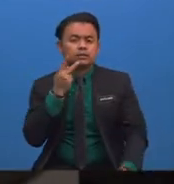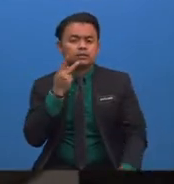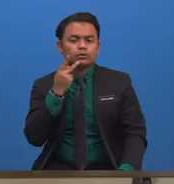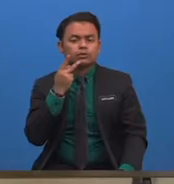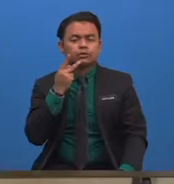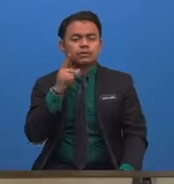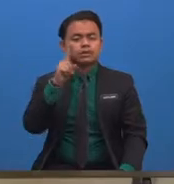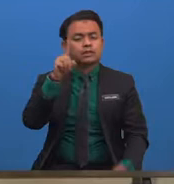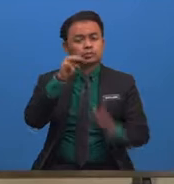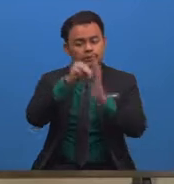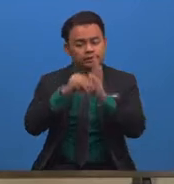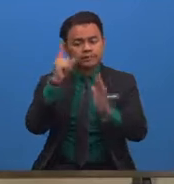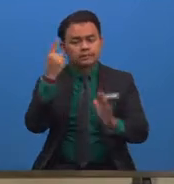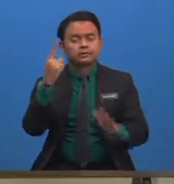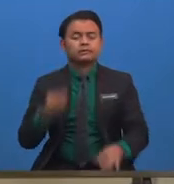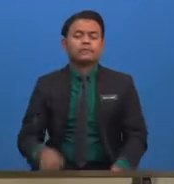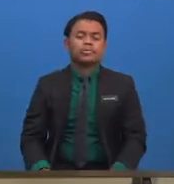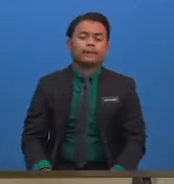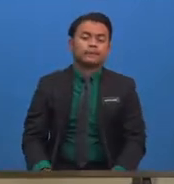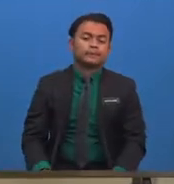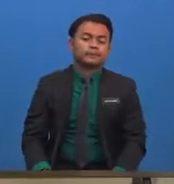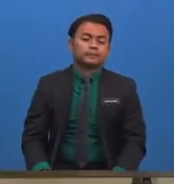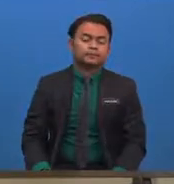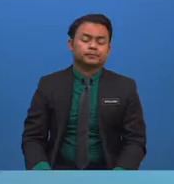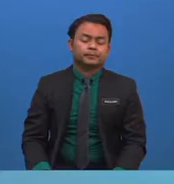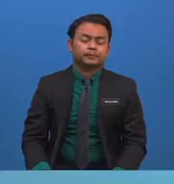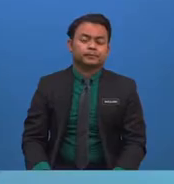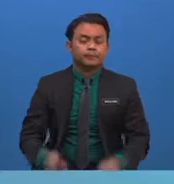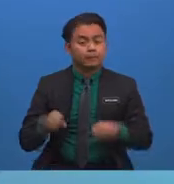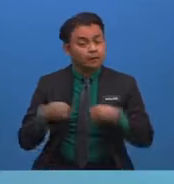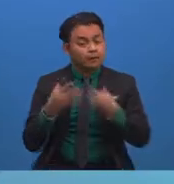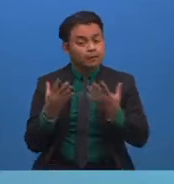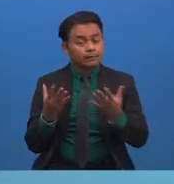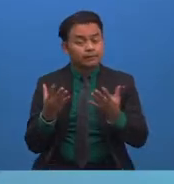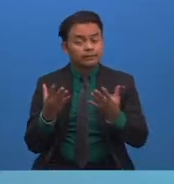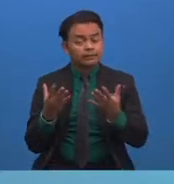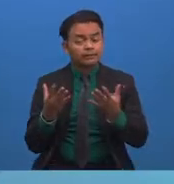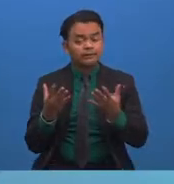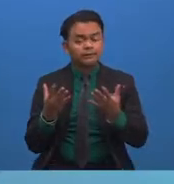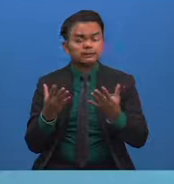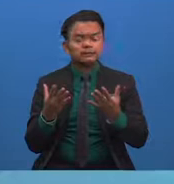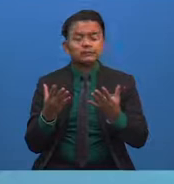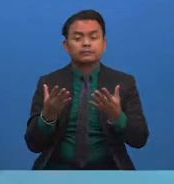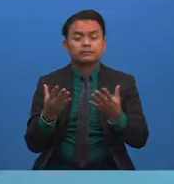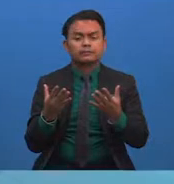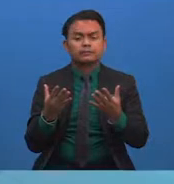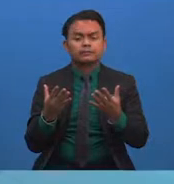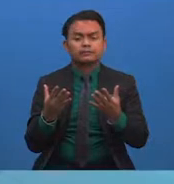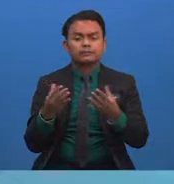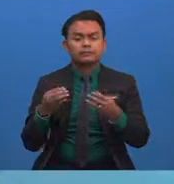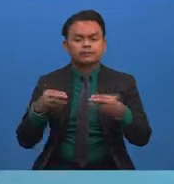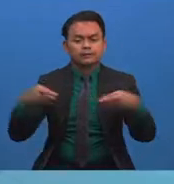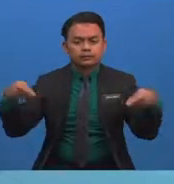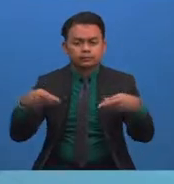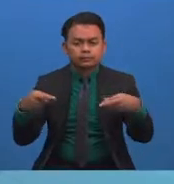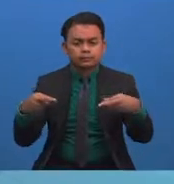minit. Soalan kedua, bagaimanakah cara merebus agar kulit telur